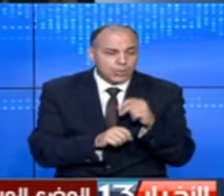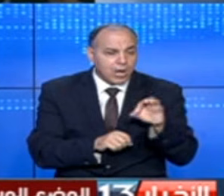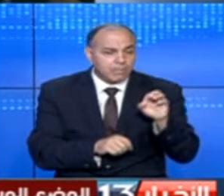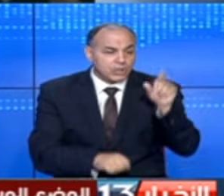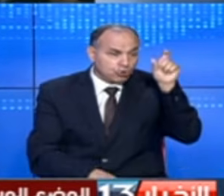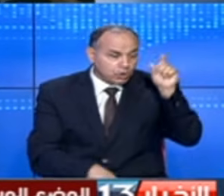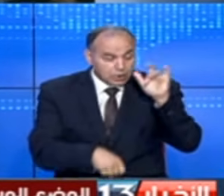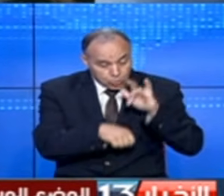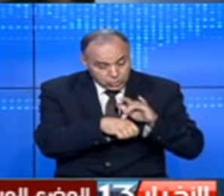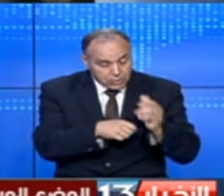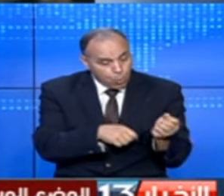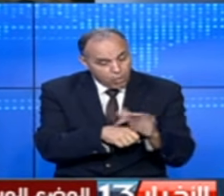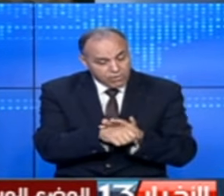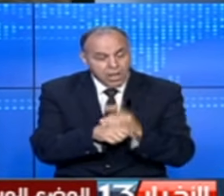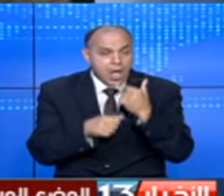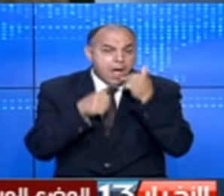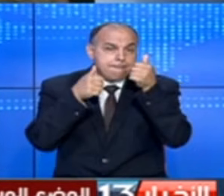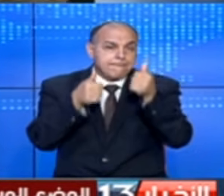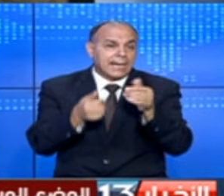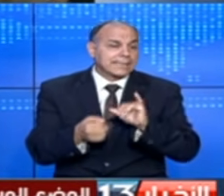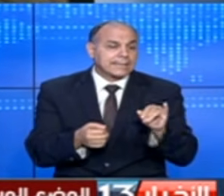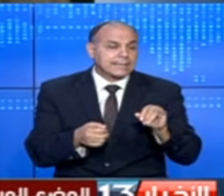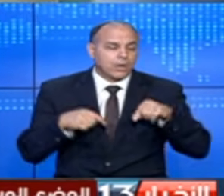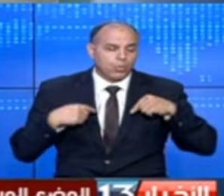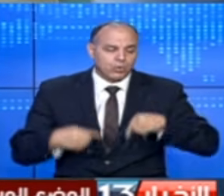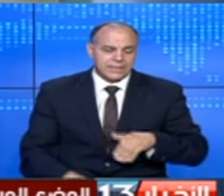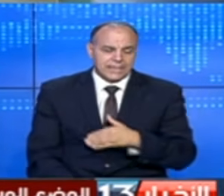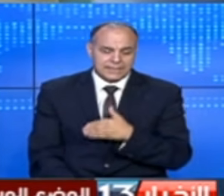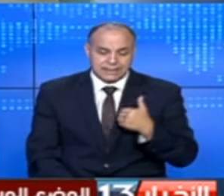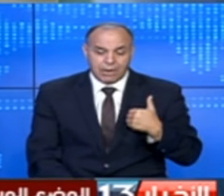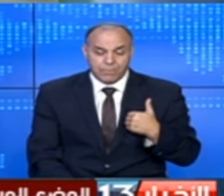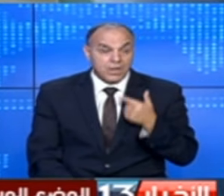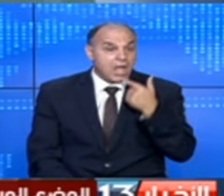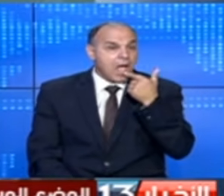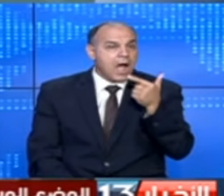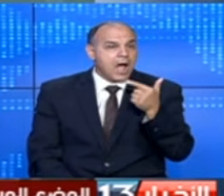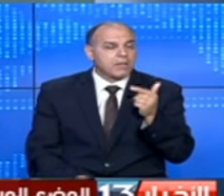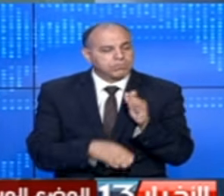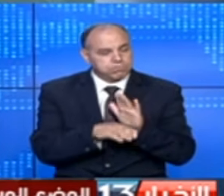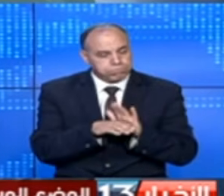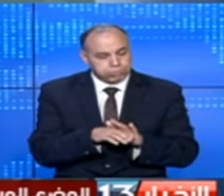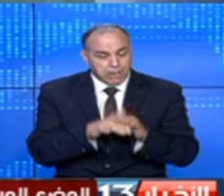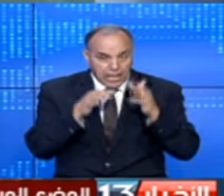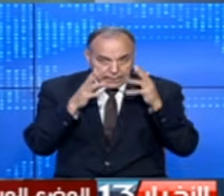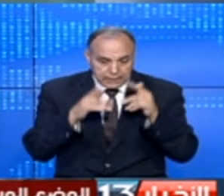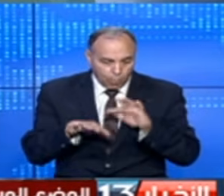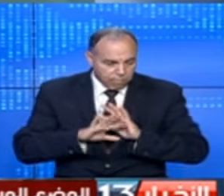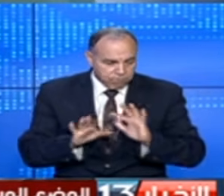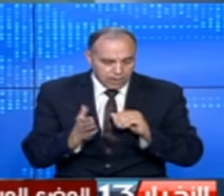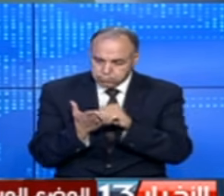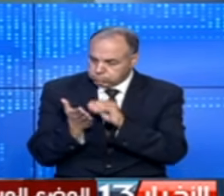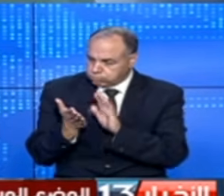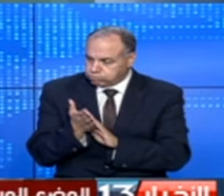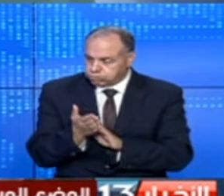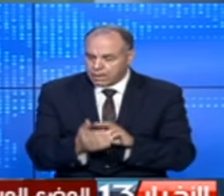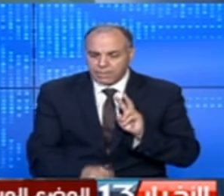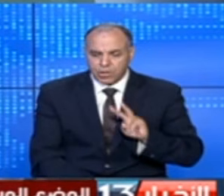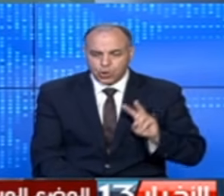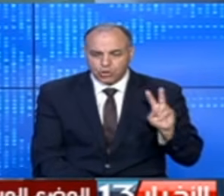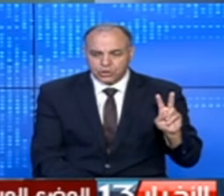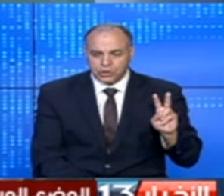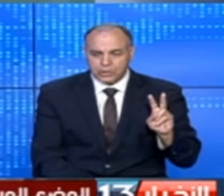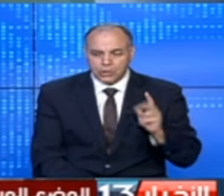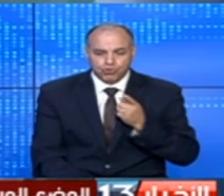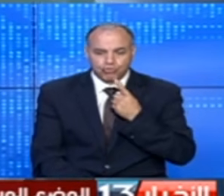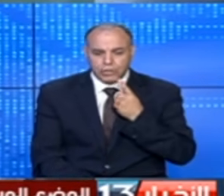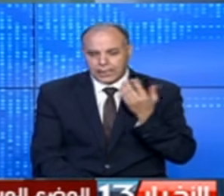5250 إصابة وفق بلاغ صادر عن وزارة الصحة، وتضمن آخر الإحصائيات المسجلة في 28